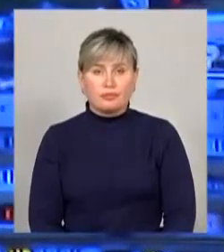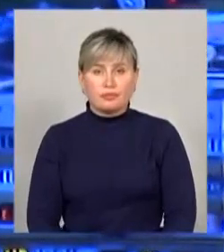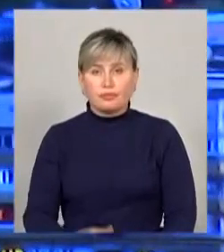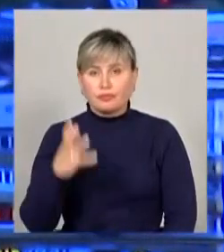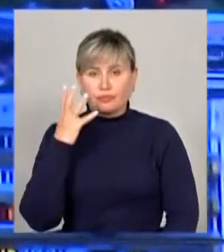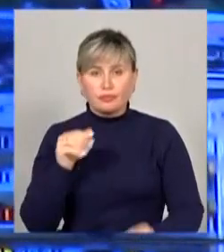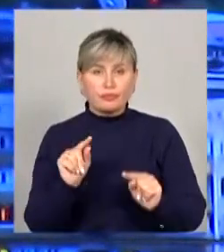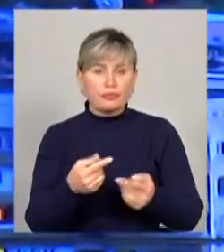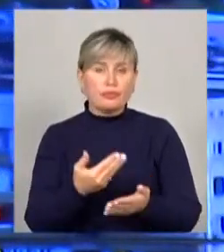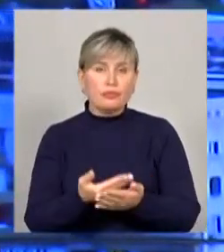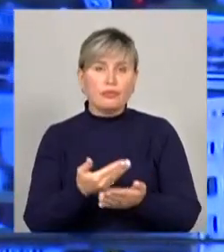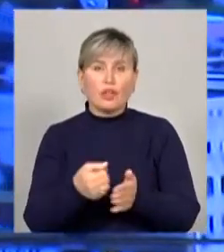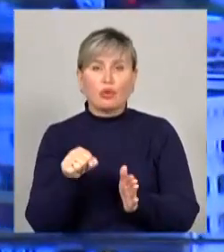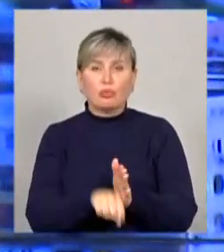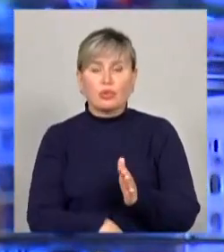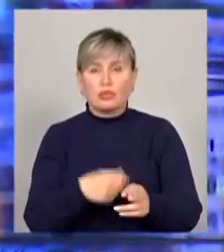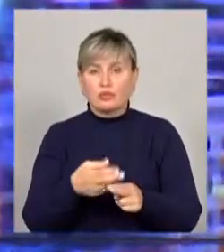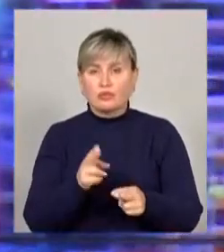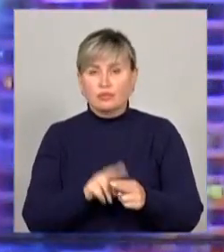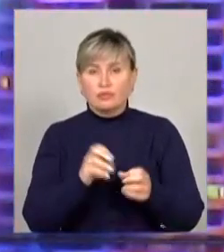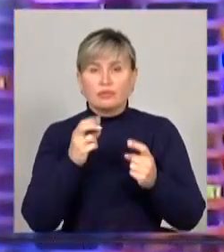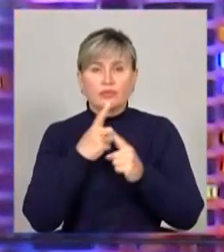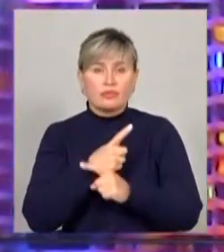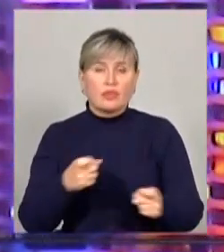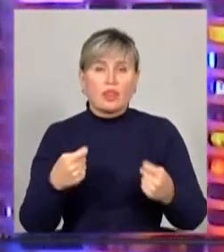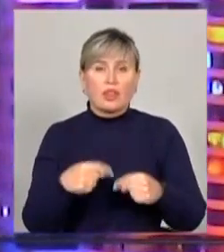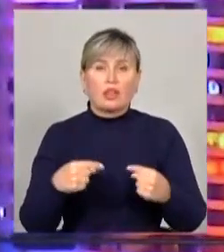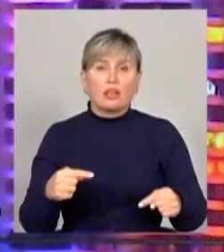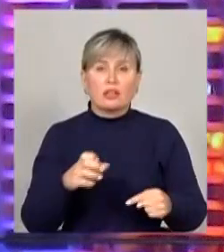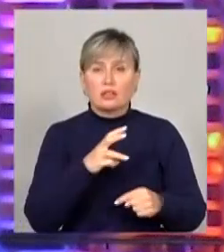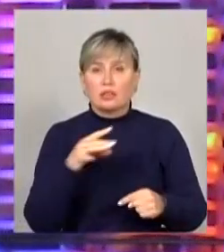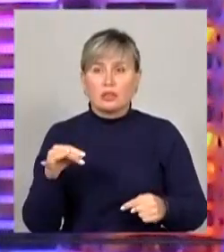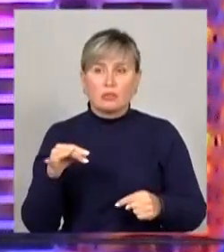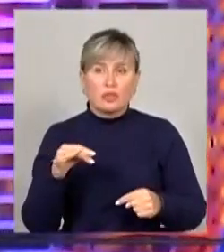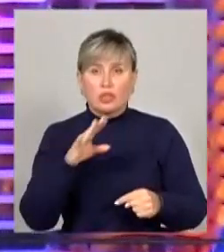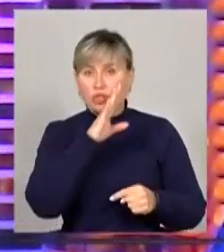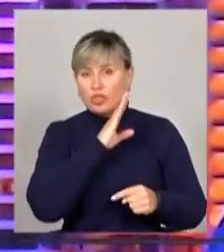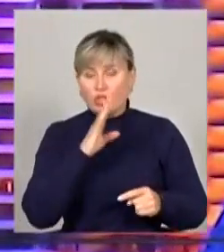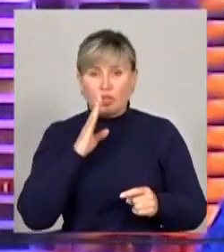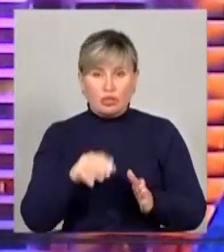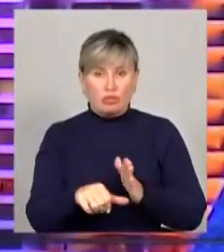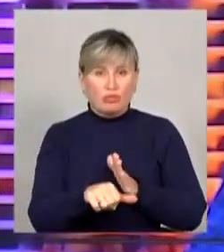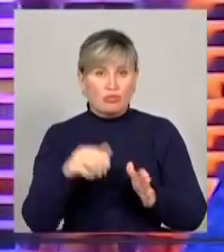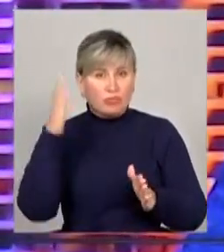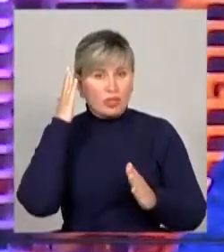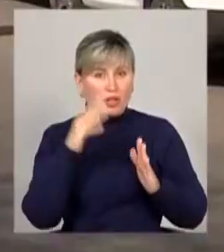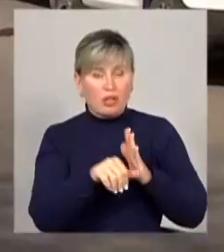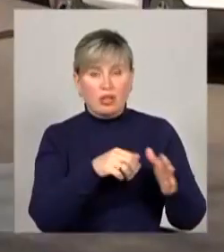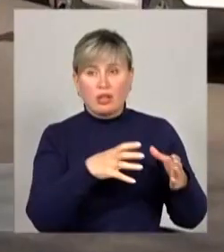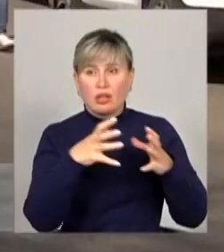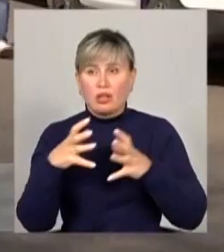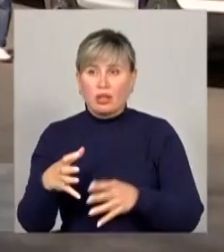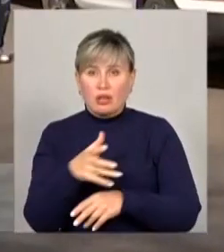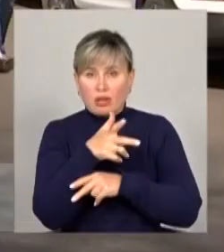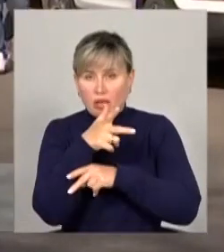задержан предполагаемый убийца, который, как сообщают некоторые СМИ, обезглавил женщину. Подозреваемого якобы вычислили благодаря